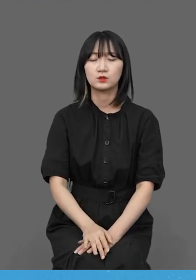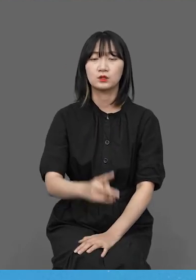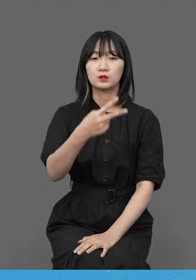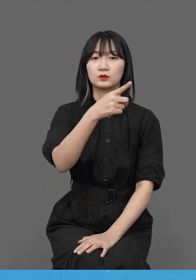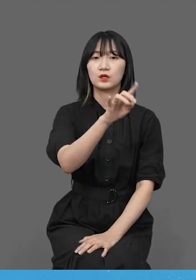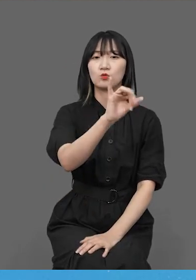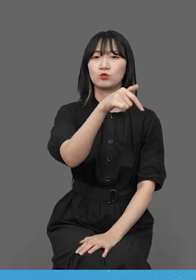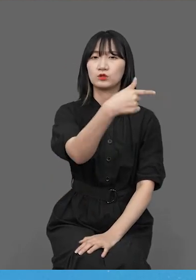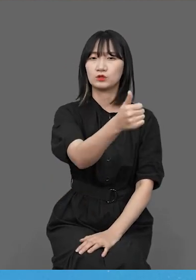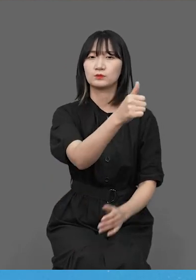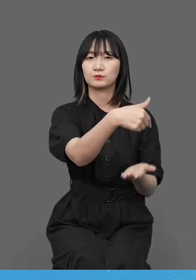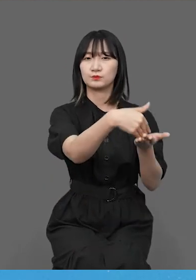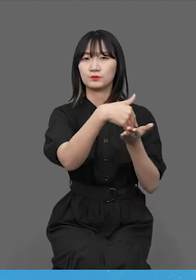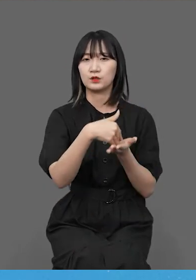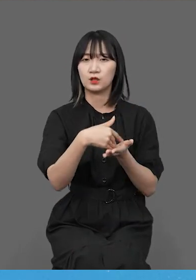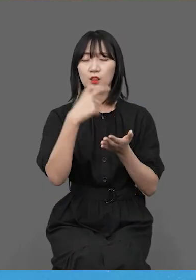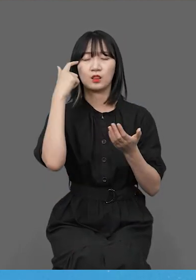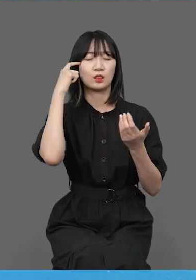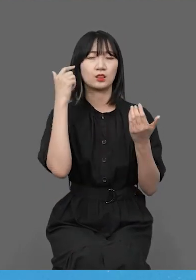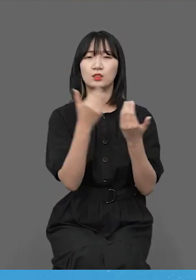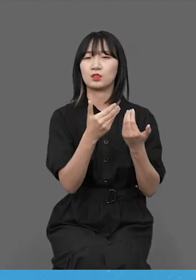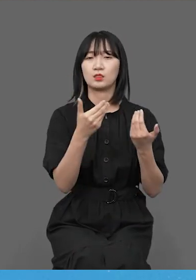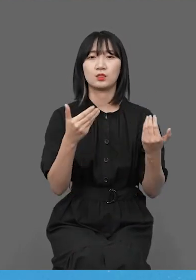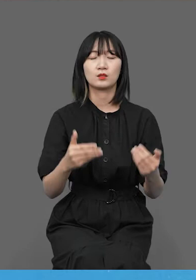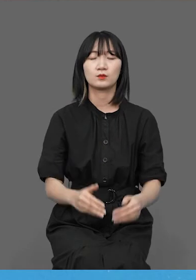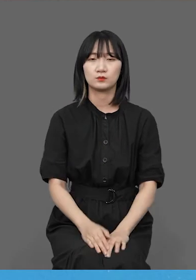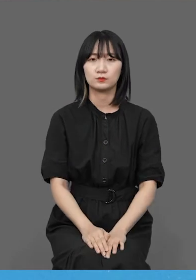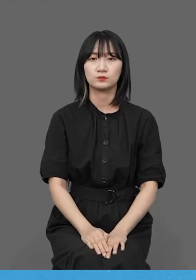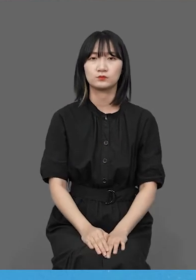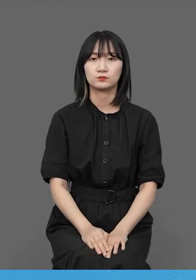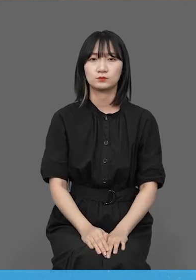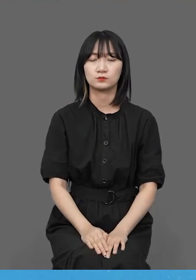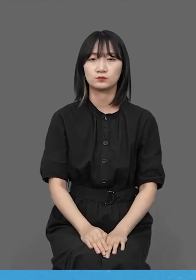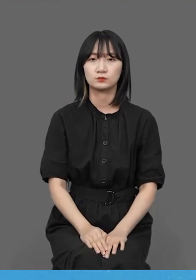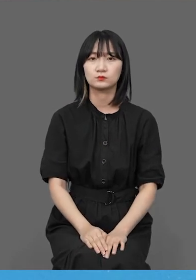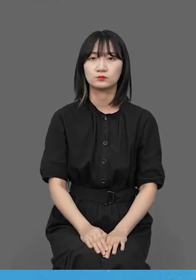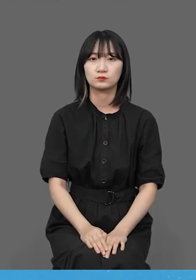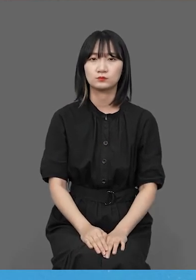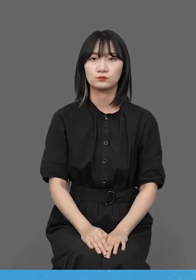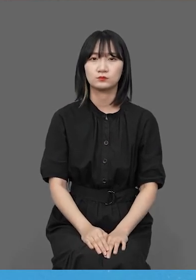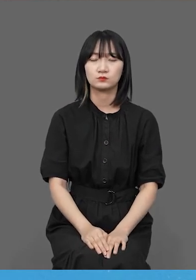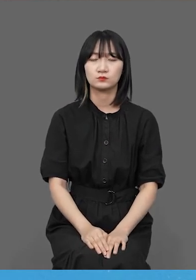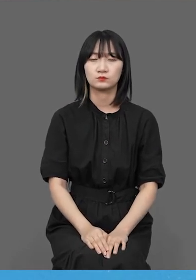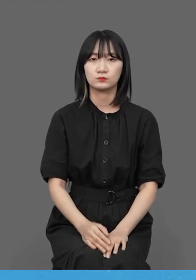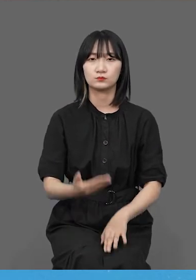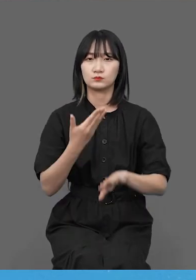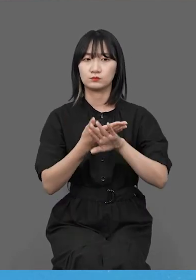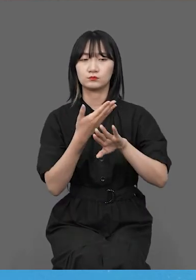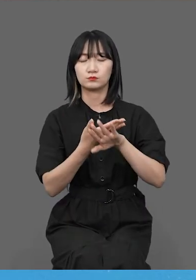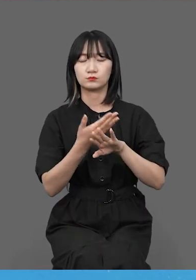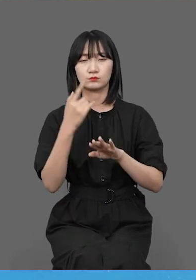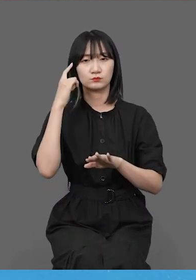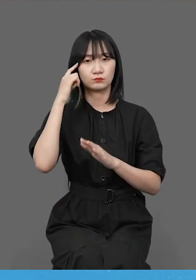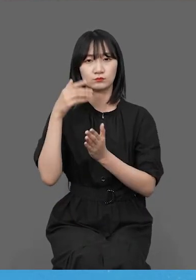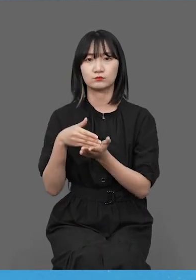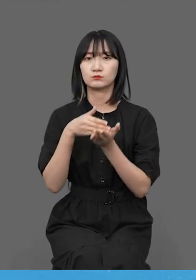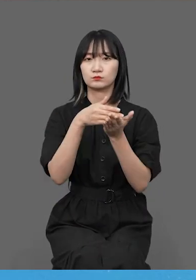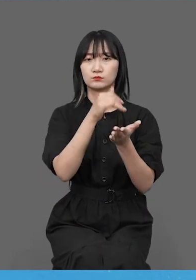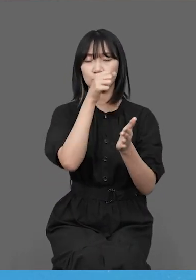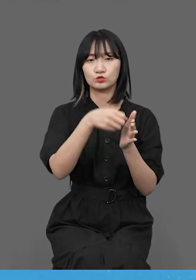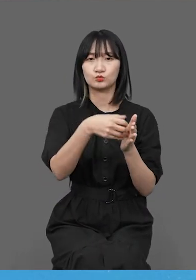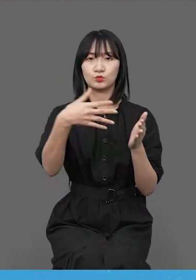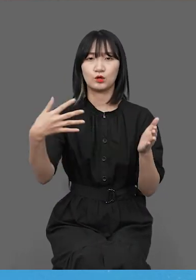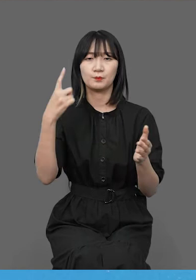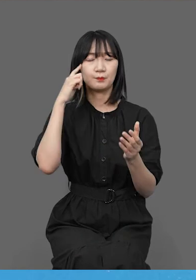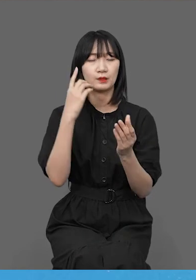다윈이 주장한 공통조상 이론은 받아들일 수 없다. 그런 다른 의견을 가지고 있는 유명한